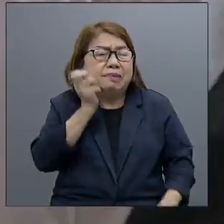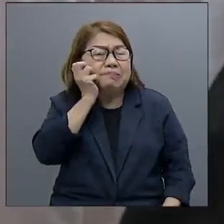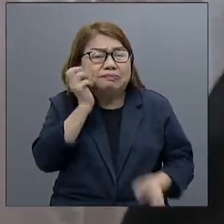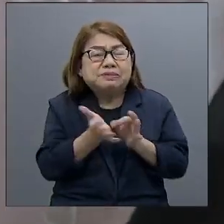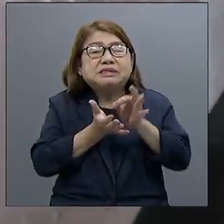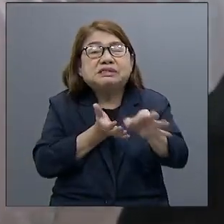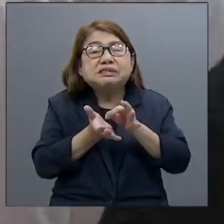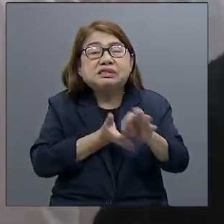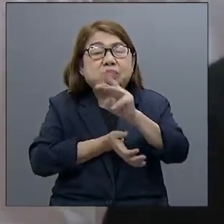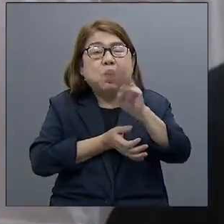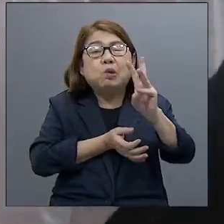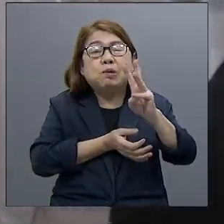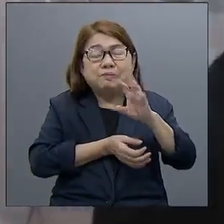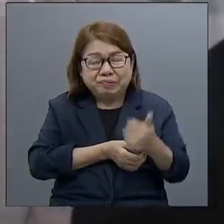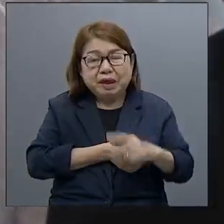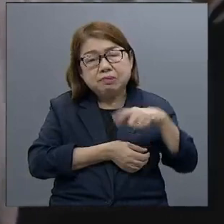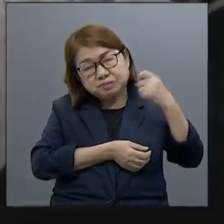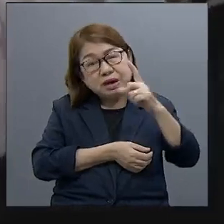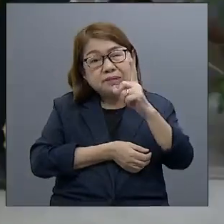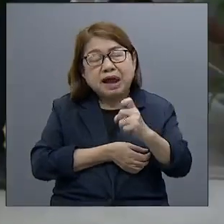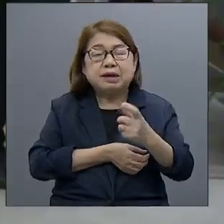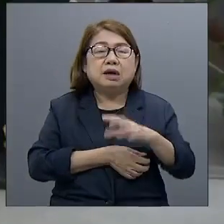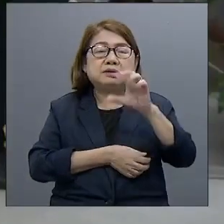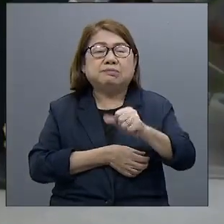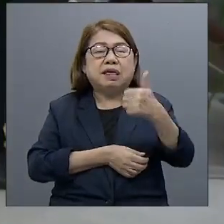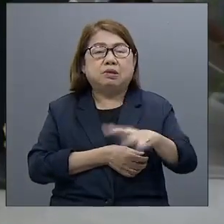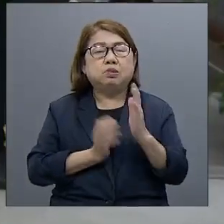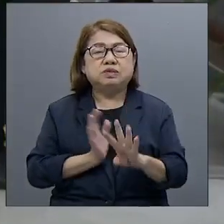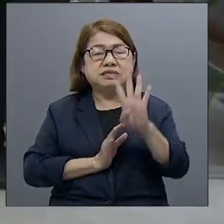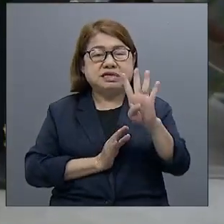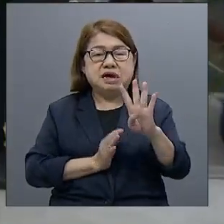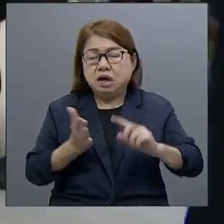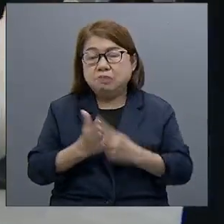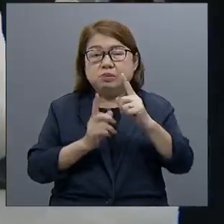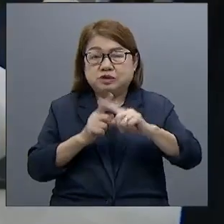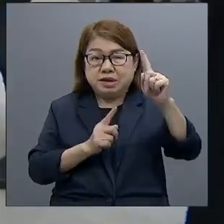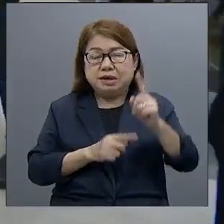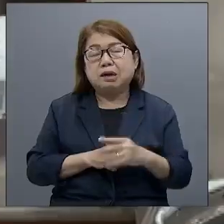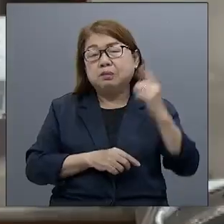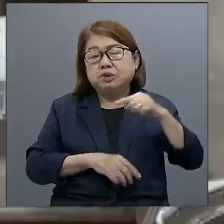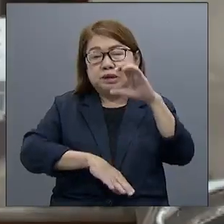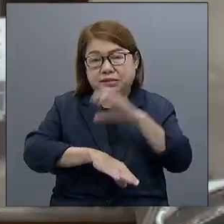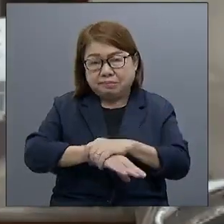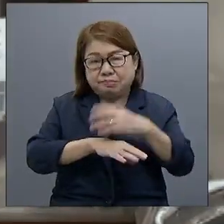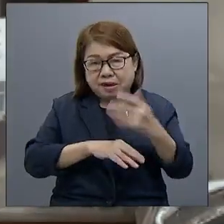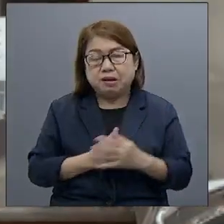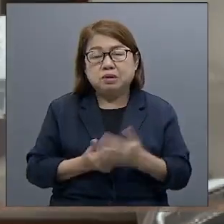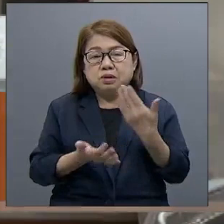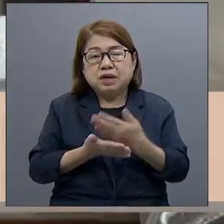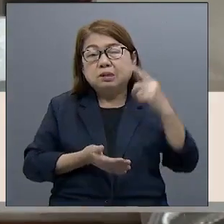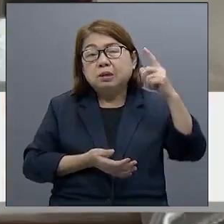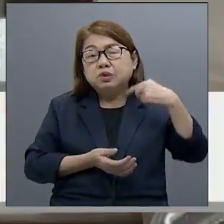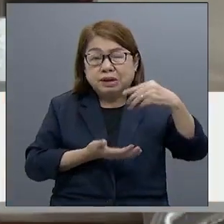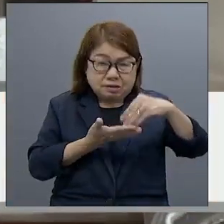ชั้นม 6ได้แล้ว 4คนเริ่มจากนางสาวดอกแก้วที่เป็นผู้ต้องหาเปิดบัญชีม้ารับโอนเงินจากเด็กโดยตรงจากนั้นก็